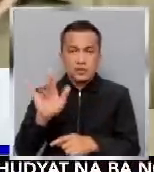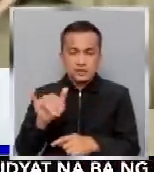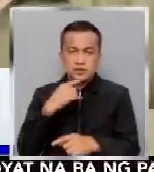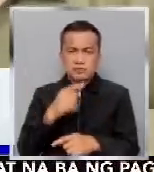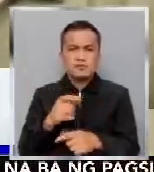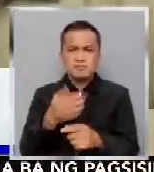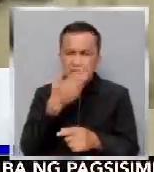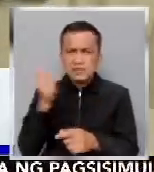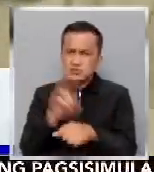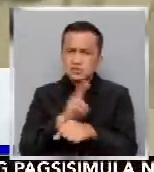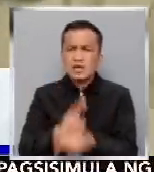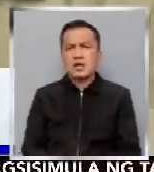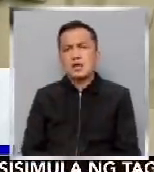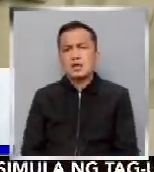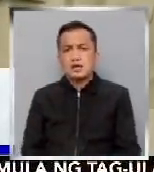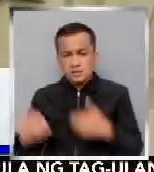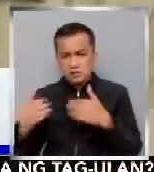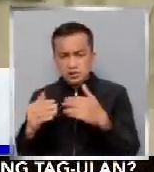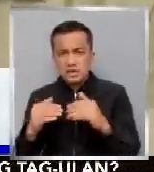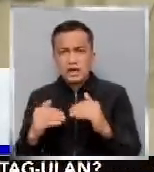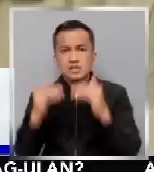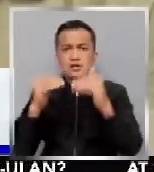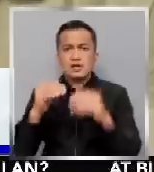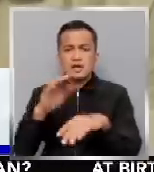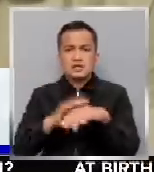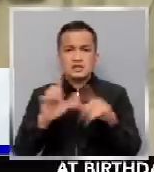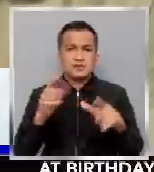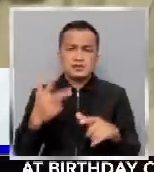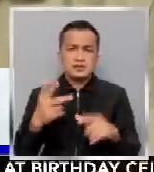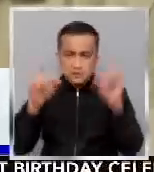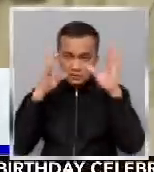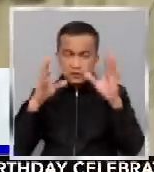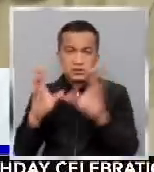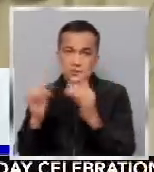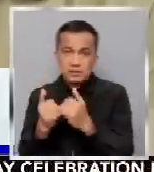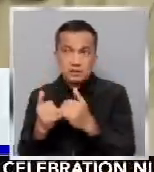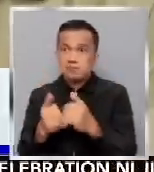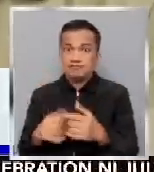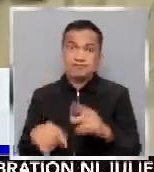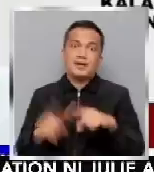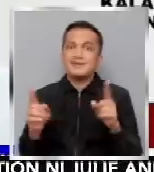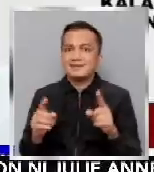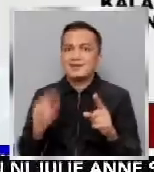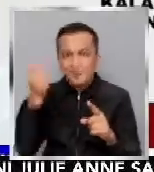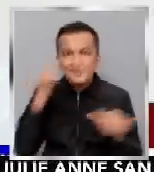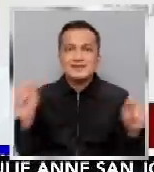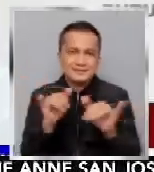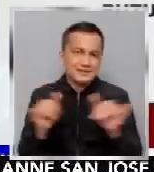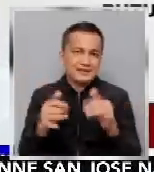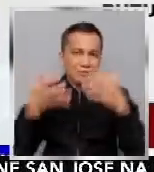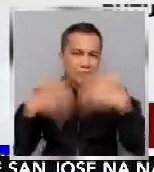closure or moving to higher alert levels will be disastrous not for only the companies but for the government as well. Sabi